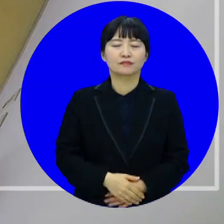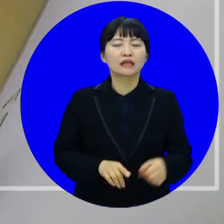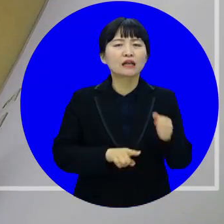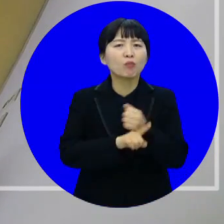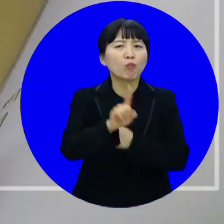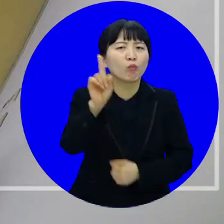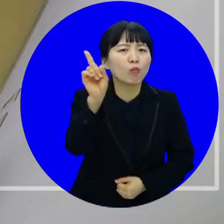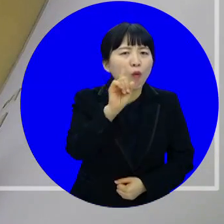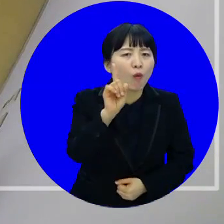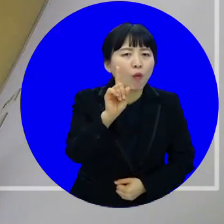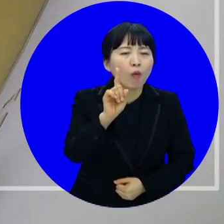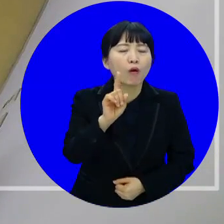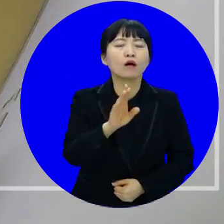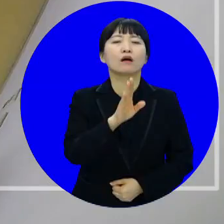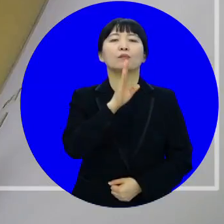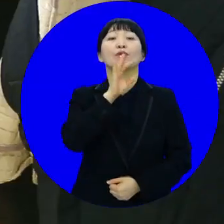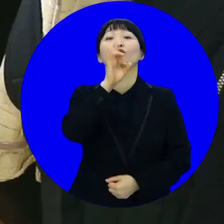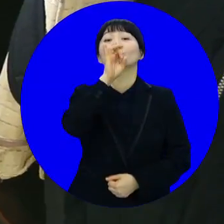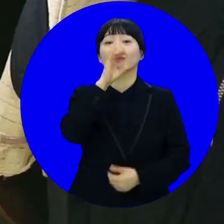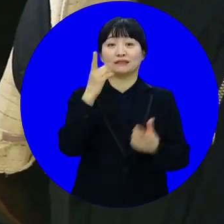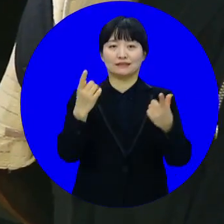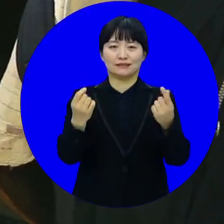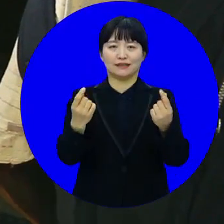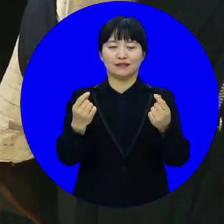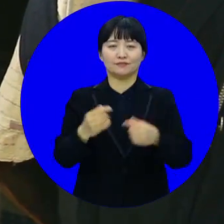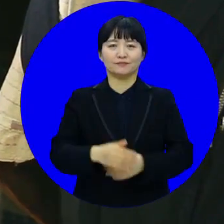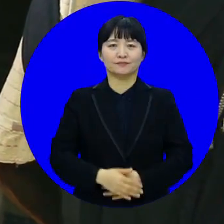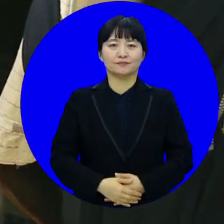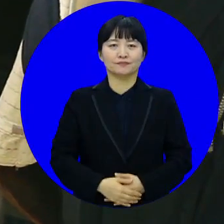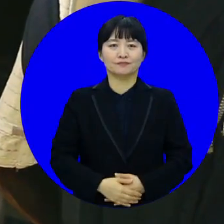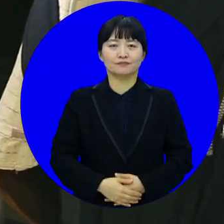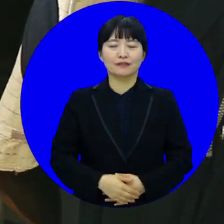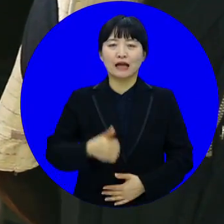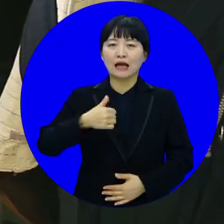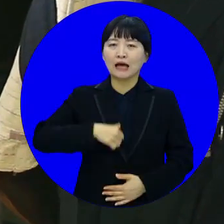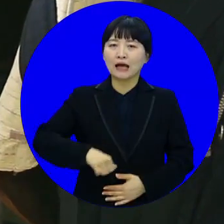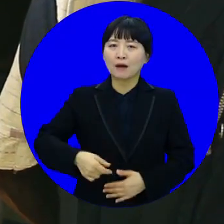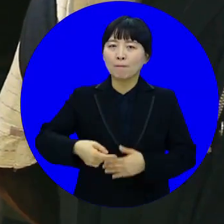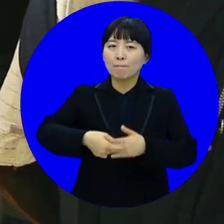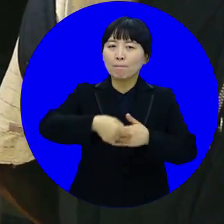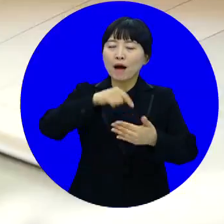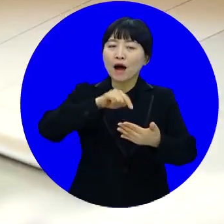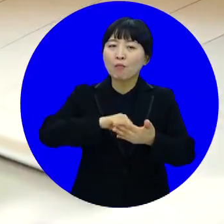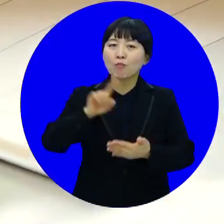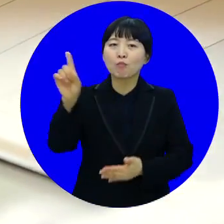이유가 뭘까? 정말 궁금하네요. 지훈이의 속마음은 무엇일까요?